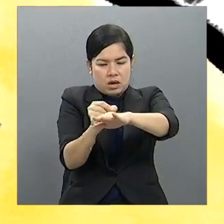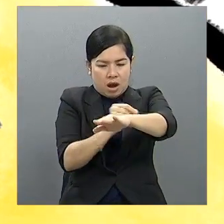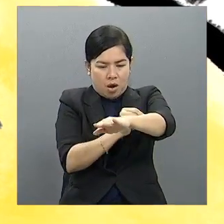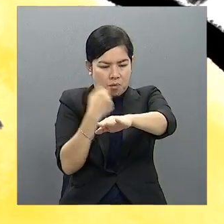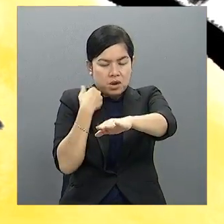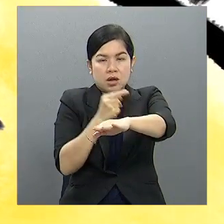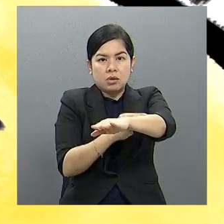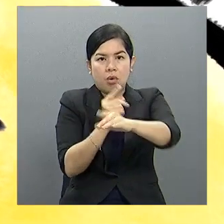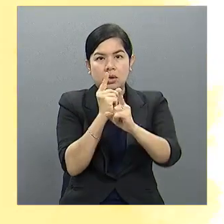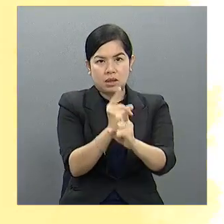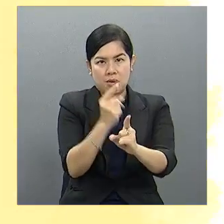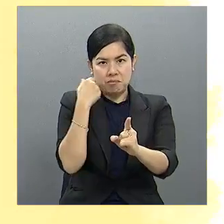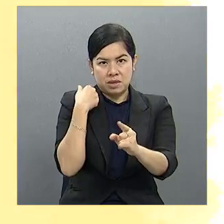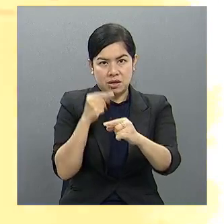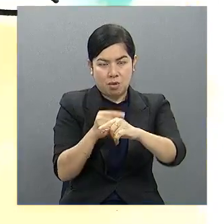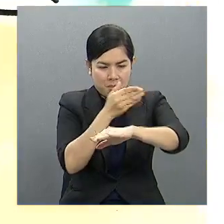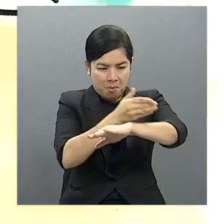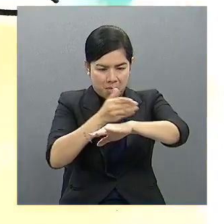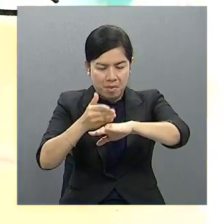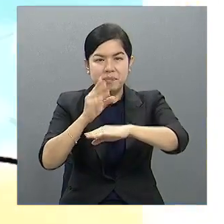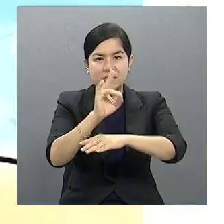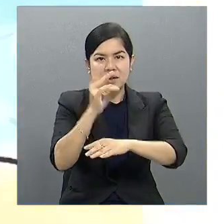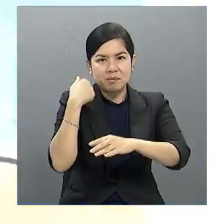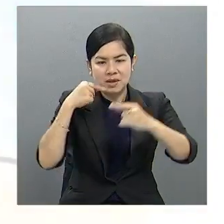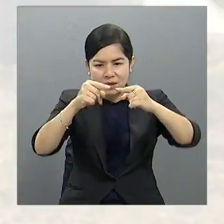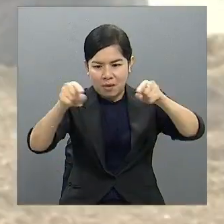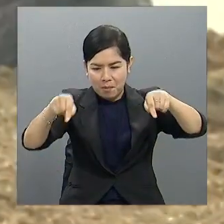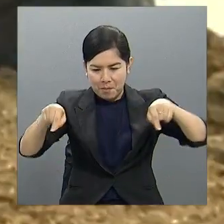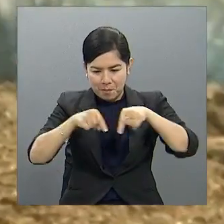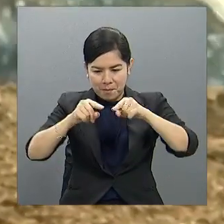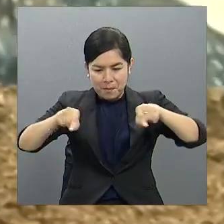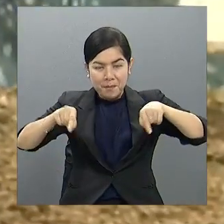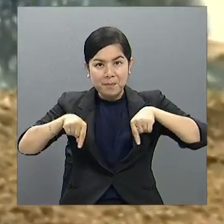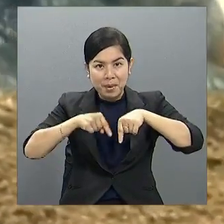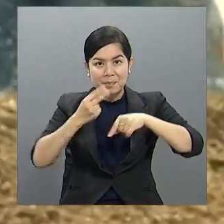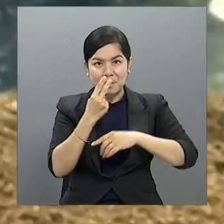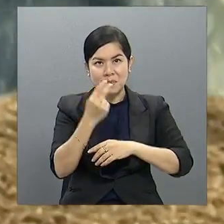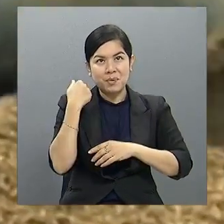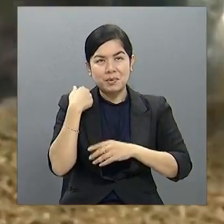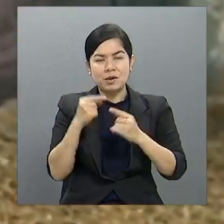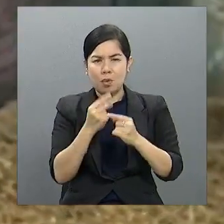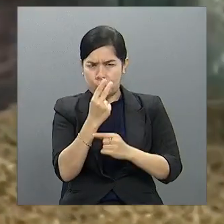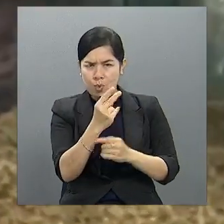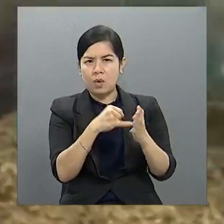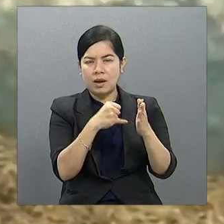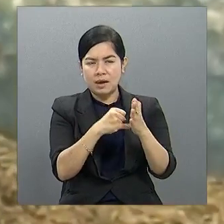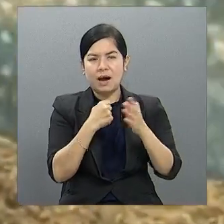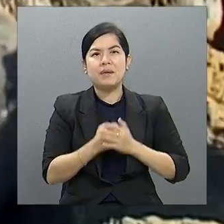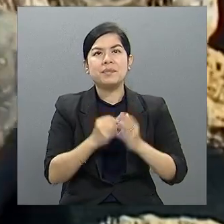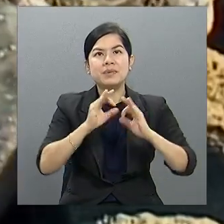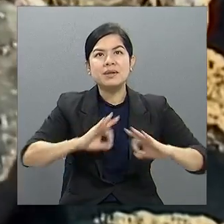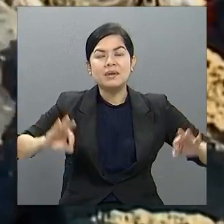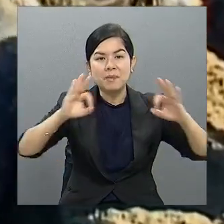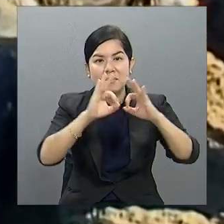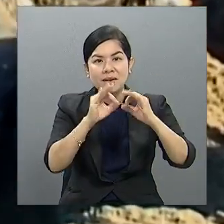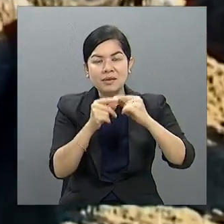ลักษณะแตกต่างจากเต่าทะเลชนิดอื่นๆค่ะทำให้สามารถแยกชนิดได้ง่ายที่สำคัญนะคะก็ยังเป็นเต่าทะเลที่มีข